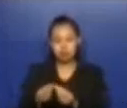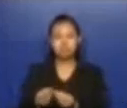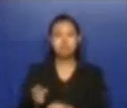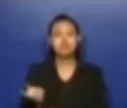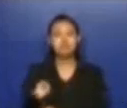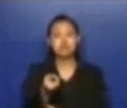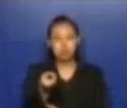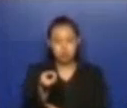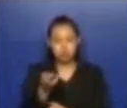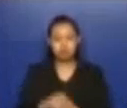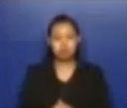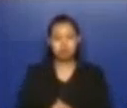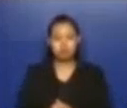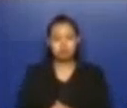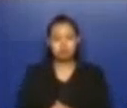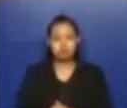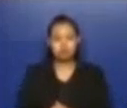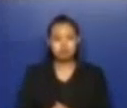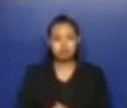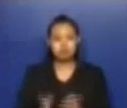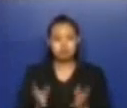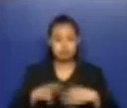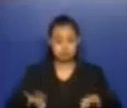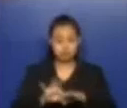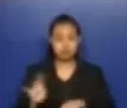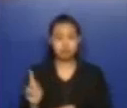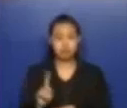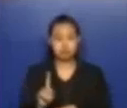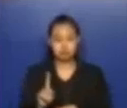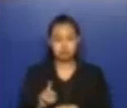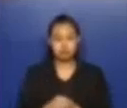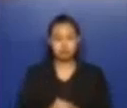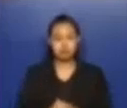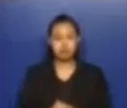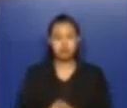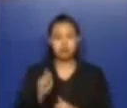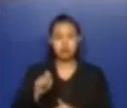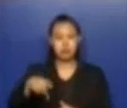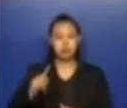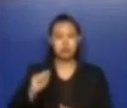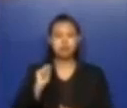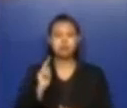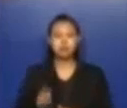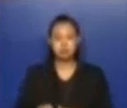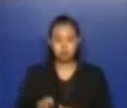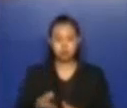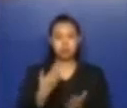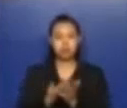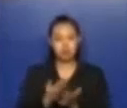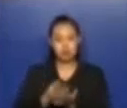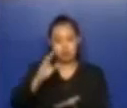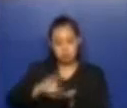อยากกราบเรียนว่าเครื่องมือสำคัญที่จะช่วยให้องค์กรปกครองส่วนท้องถิ่นมีงบประมาณ